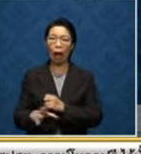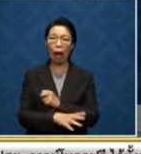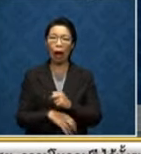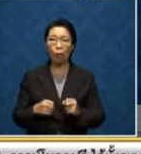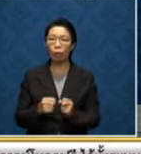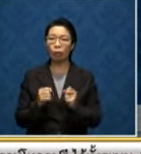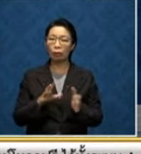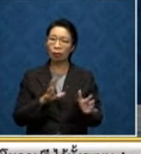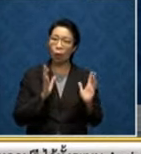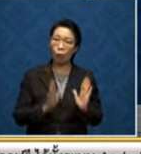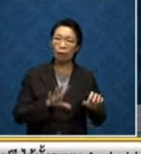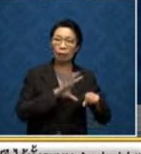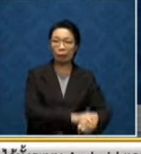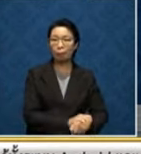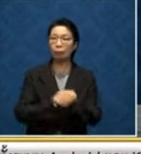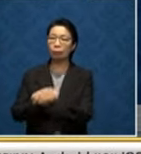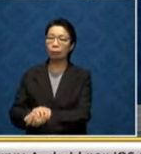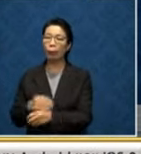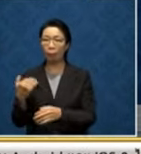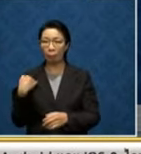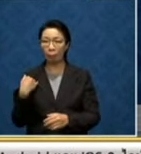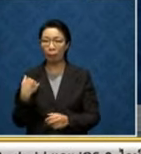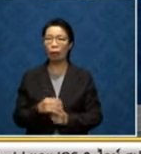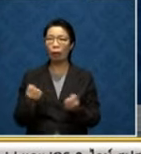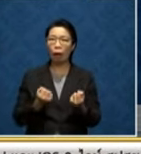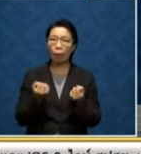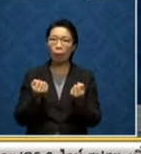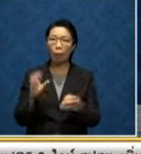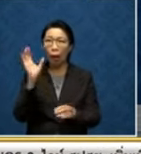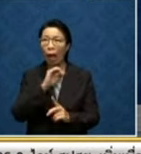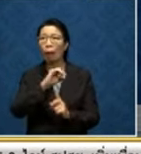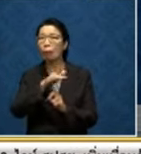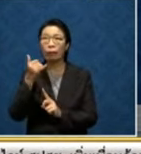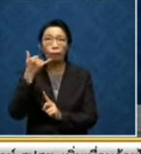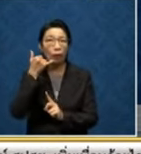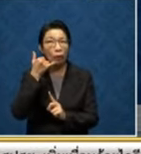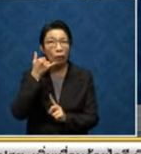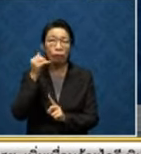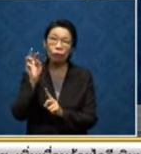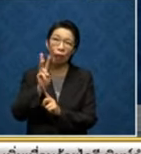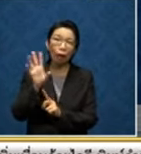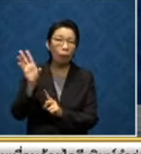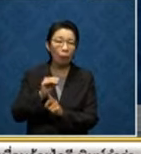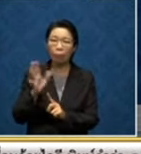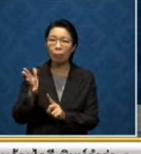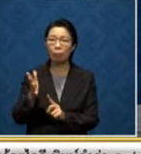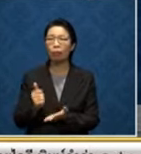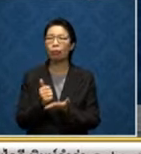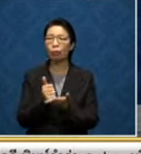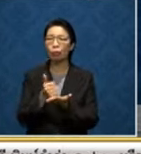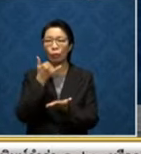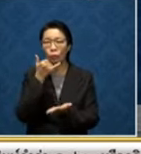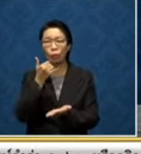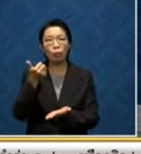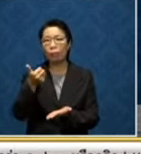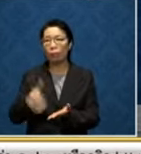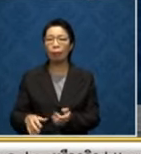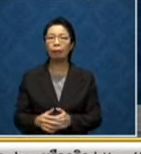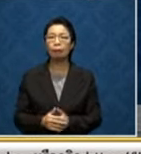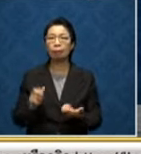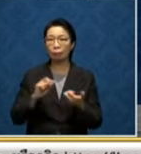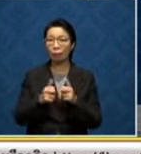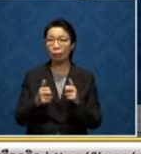สัญจรและระหว่างเดินทางไม่มีสัญญาณจึงไม่สามารถที่จะติดต่อขอความช่วยเหลือได้ทันท่วงทีนะครับหรือแม้แต่ในกรณี